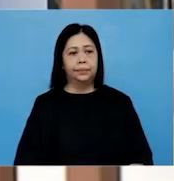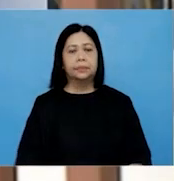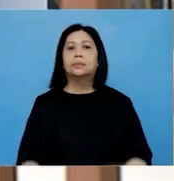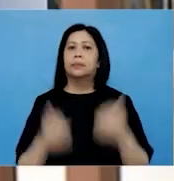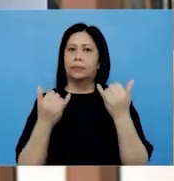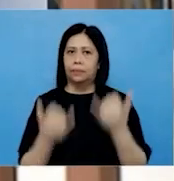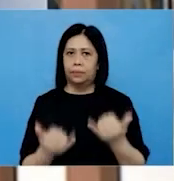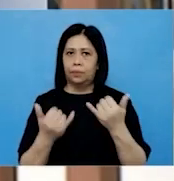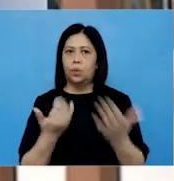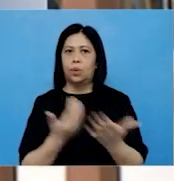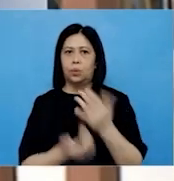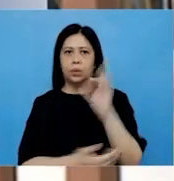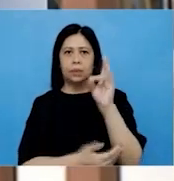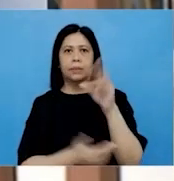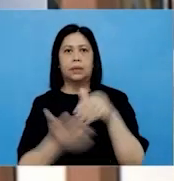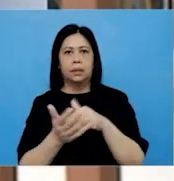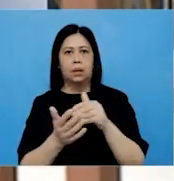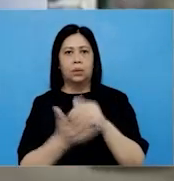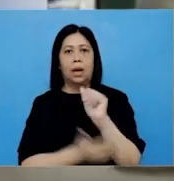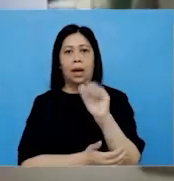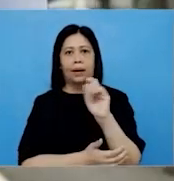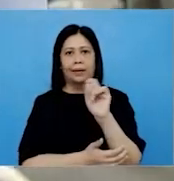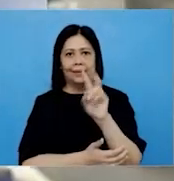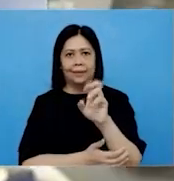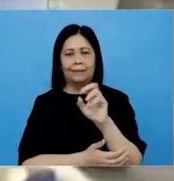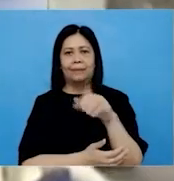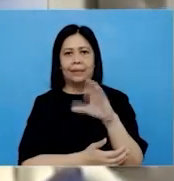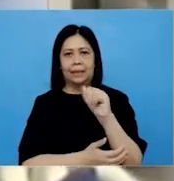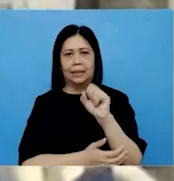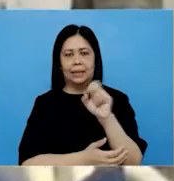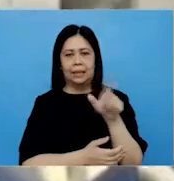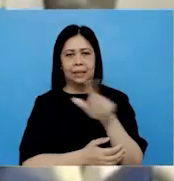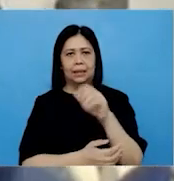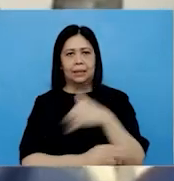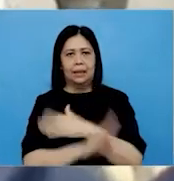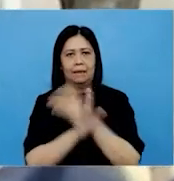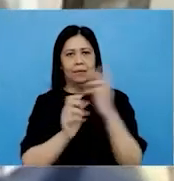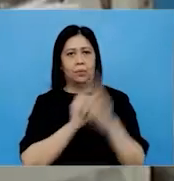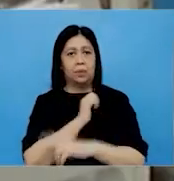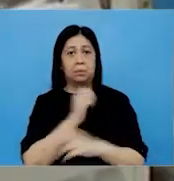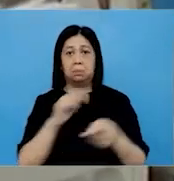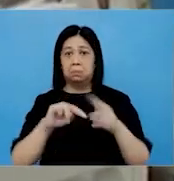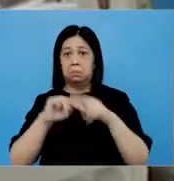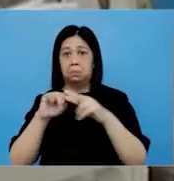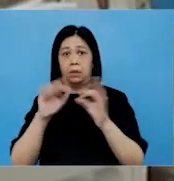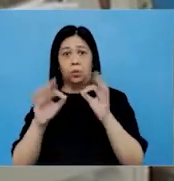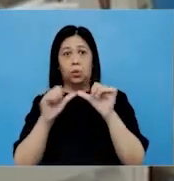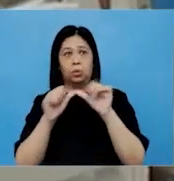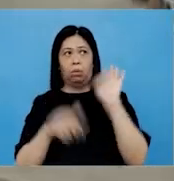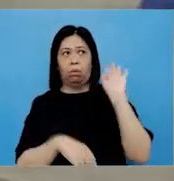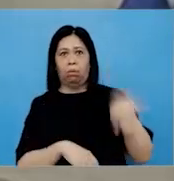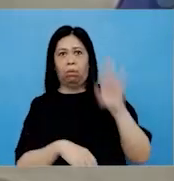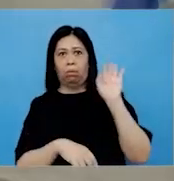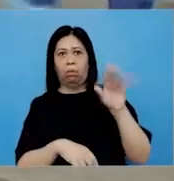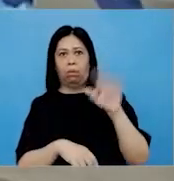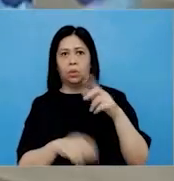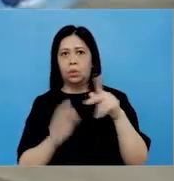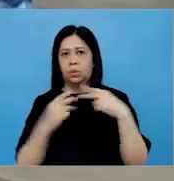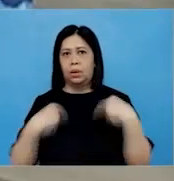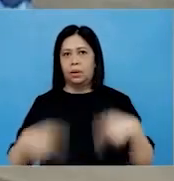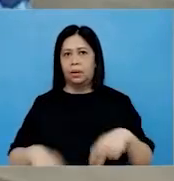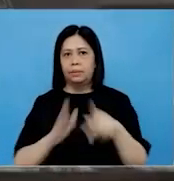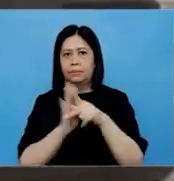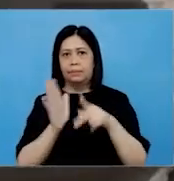halos 7,000 na ang maaktibong kaso sa Davao Region. Posible pa raw itong tumaas kung patuloy na babaliwalain ang health protocols maging